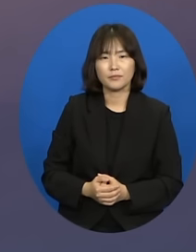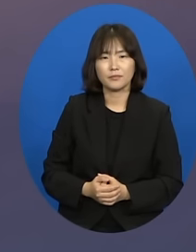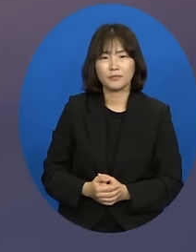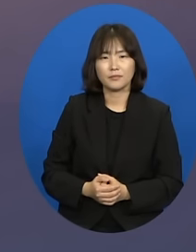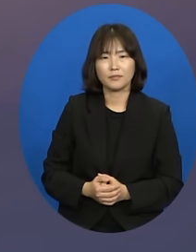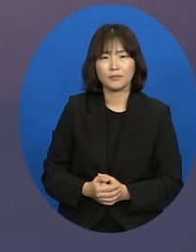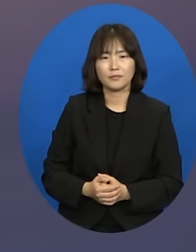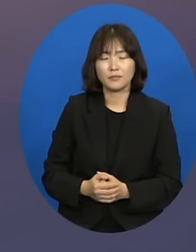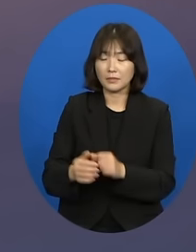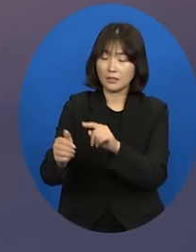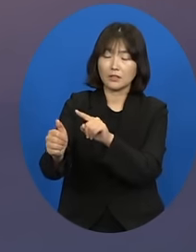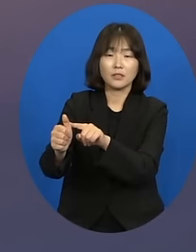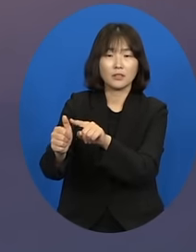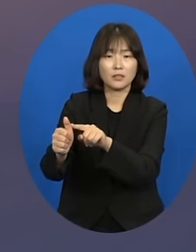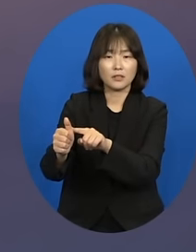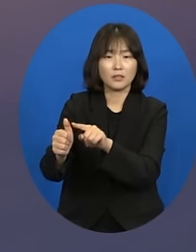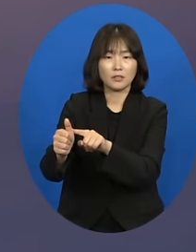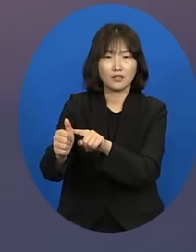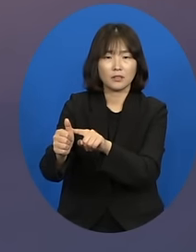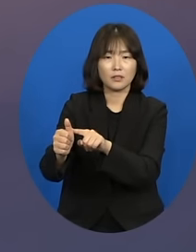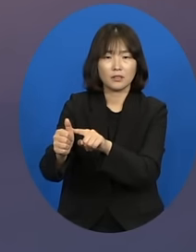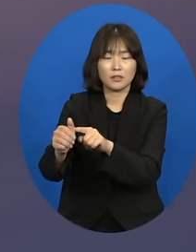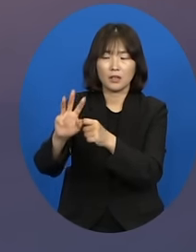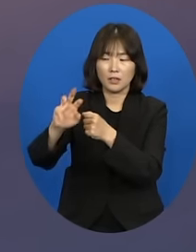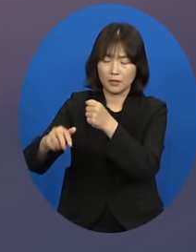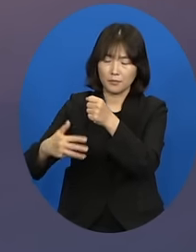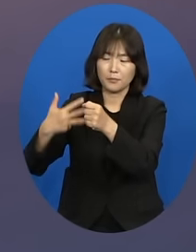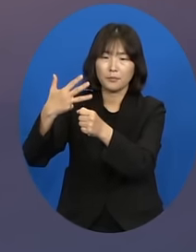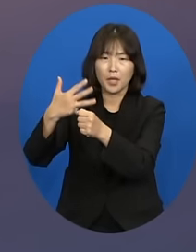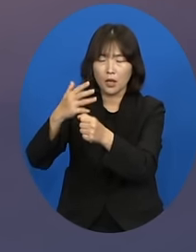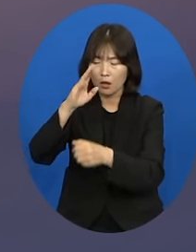그는, 그 38년 된 병자는